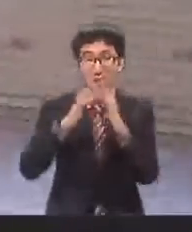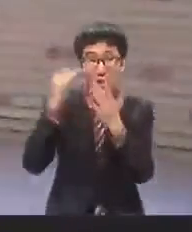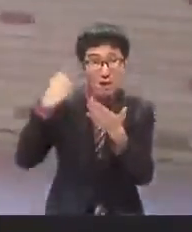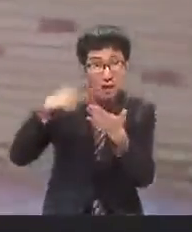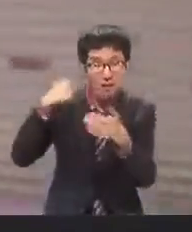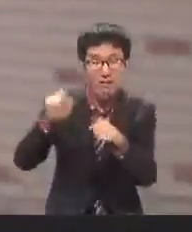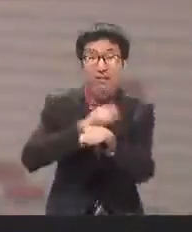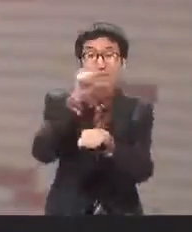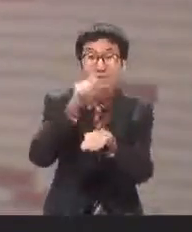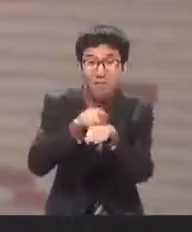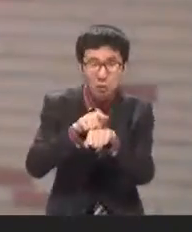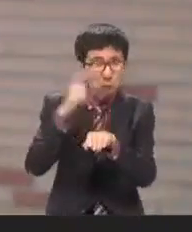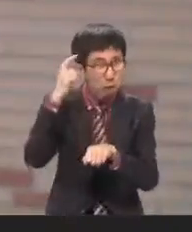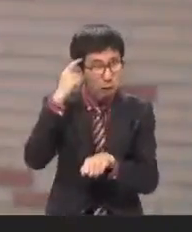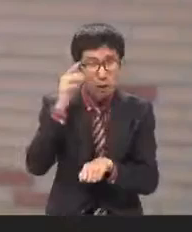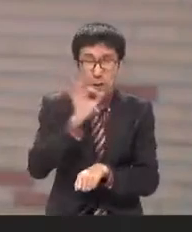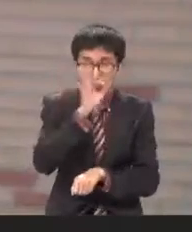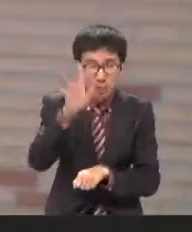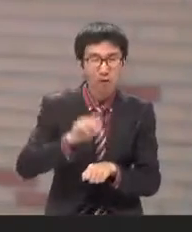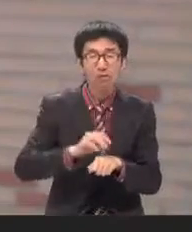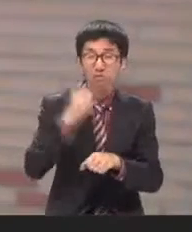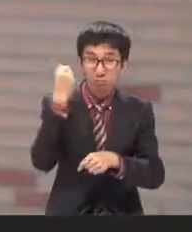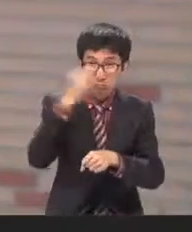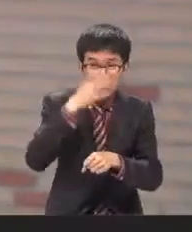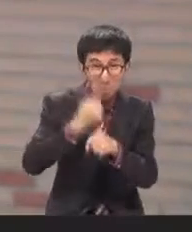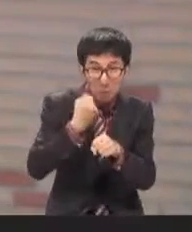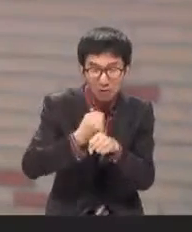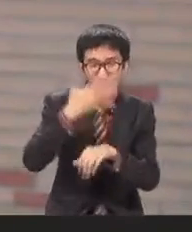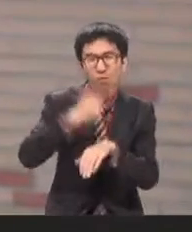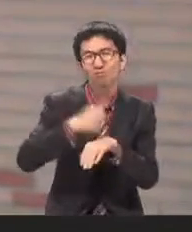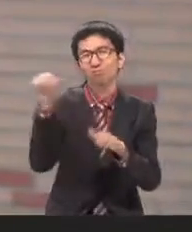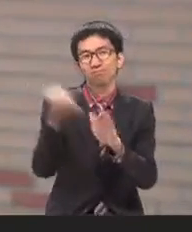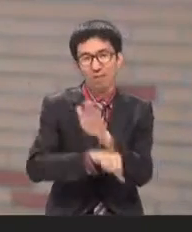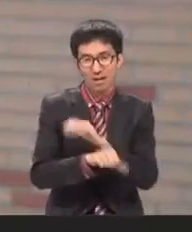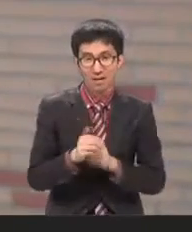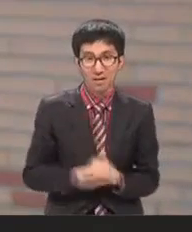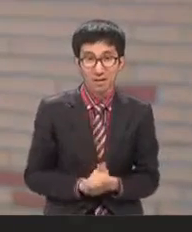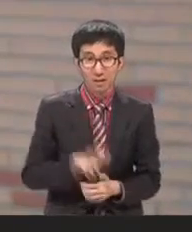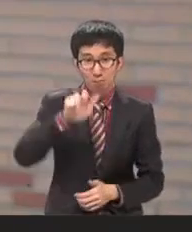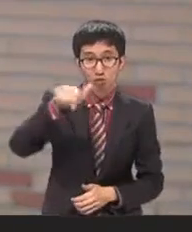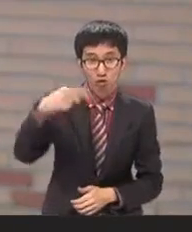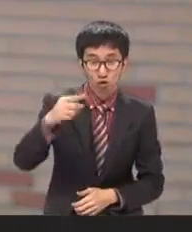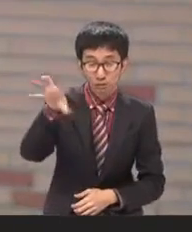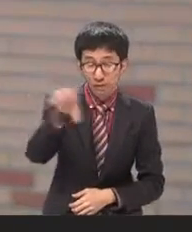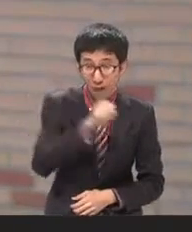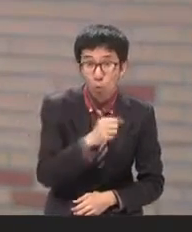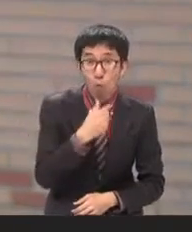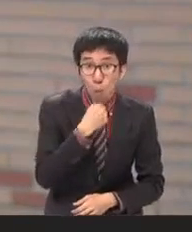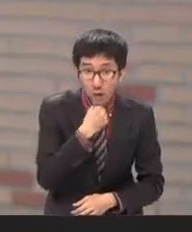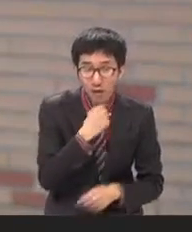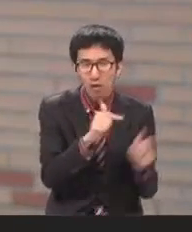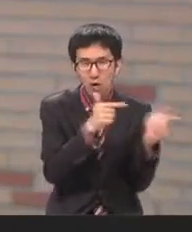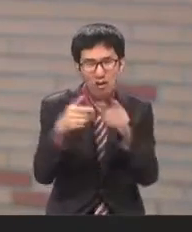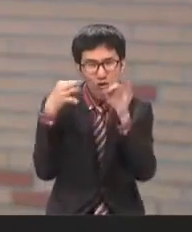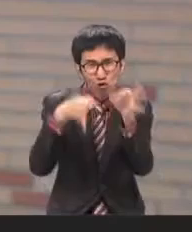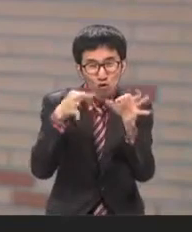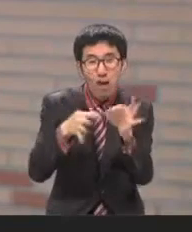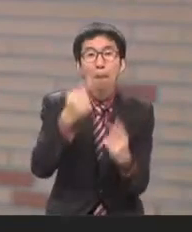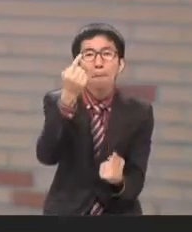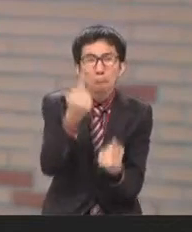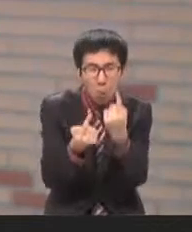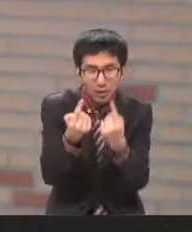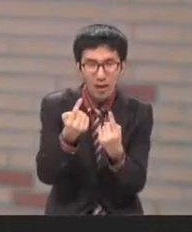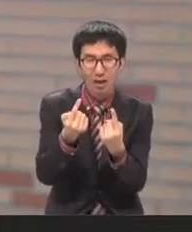특성을 고려하지 않고 급조된 강의들은 실패할 수밖에 없습니다. 무크를 도입하겠다며 값비싼 시설 투자에만 돈을